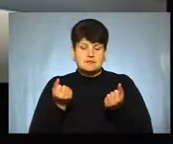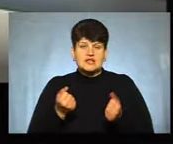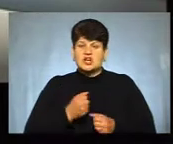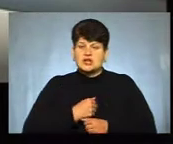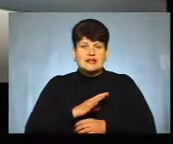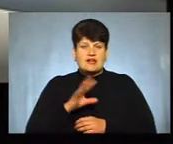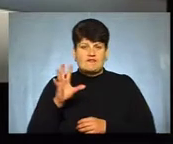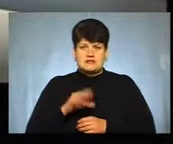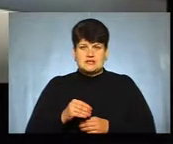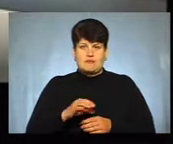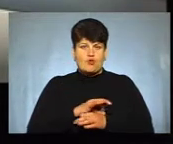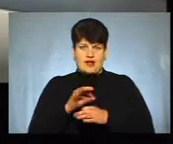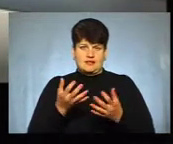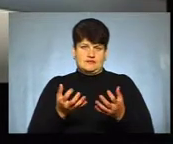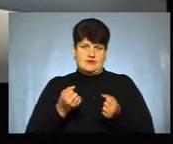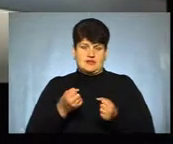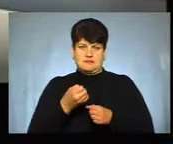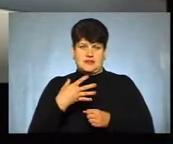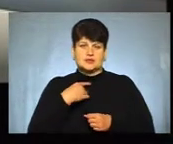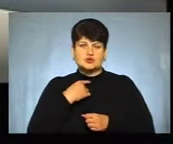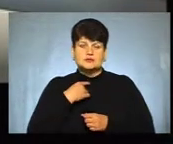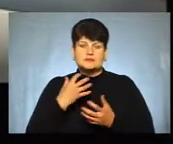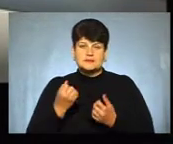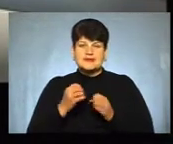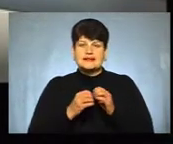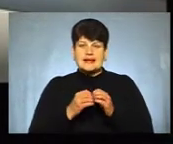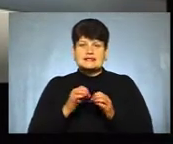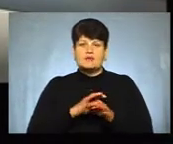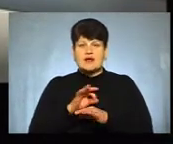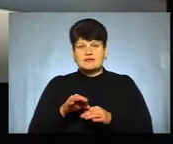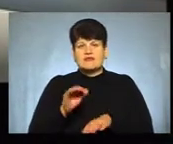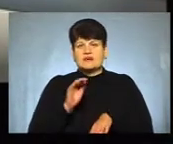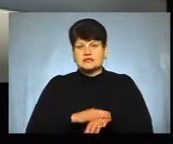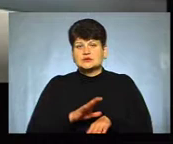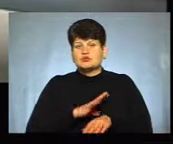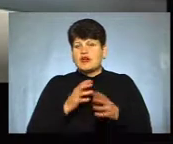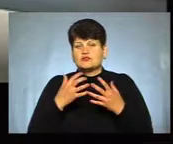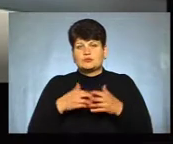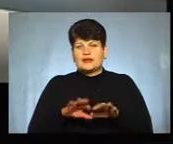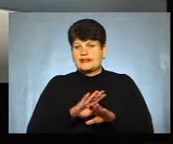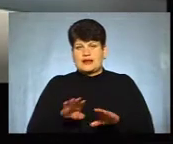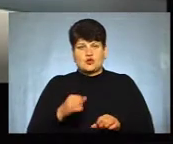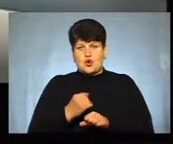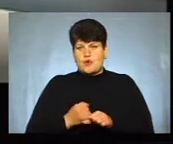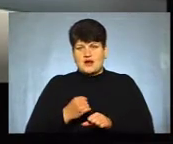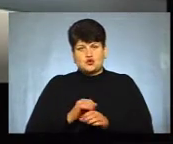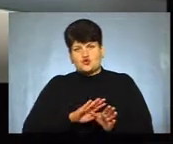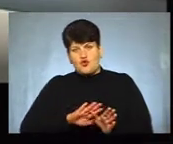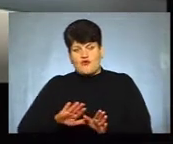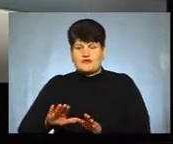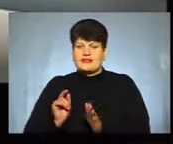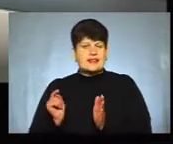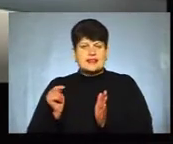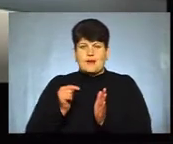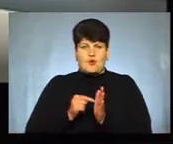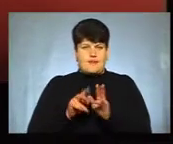всі проєкти набрали ці 15 голосів підтримки. Таким чином, 10 проєктів були фактично автоматично недоопрацьовані авторами, і вони не попали